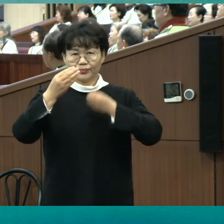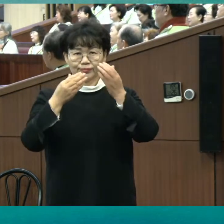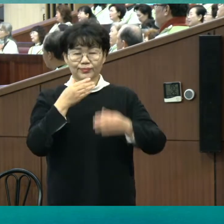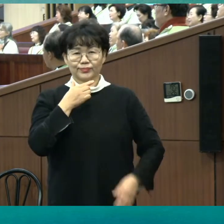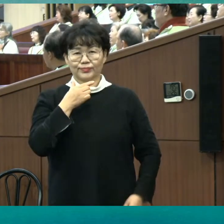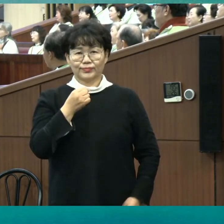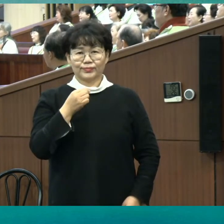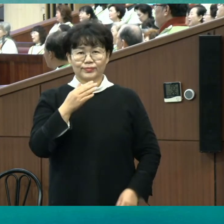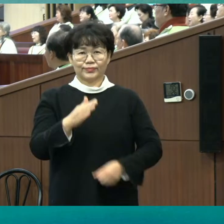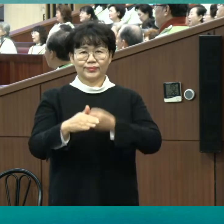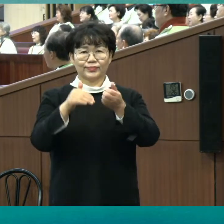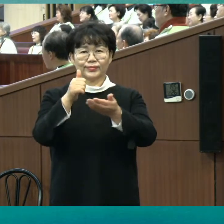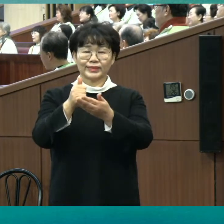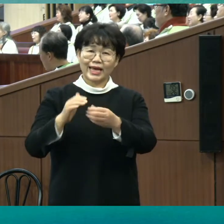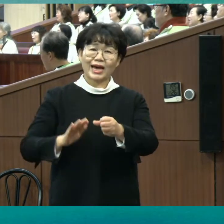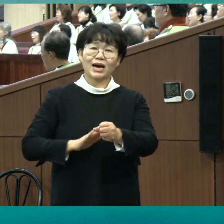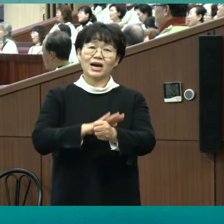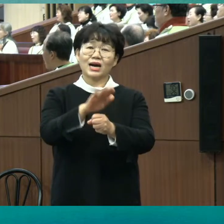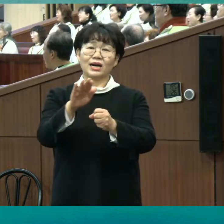하나님의